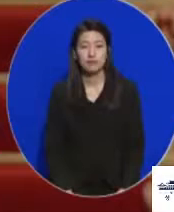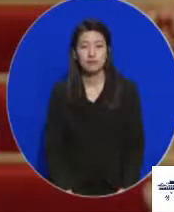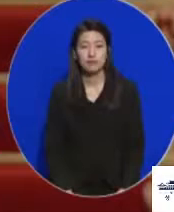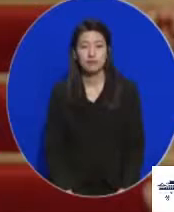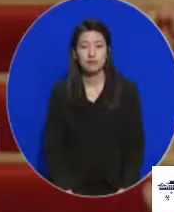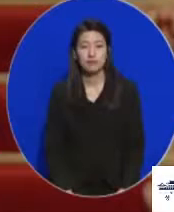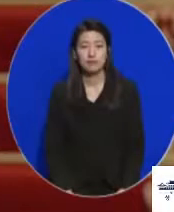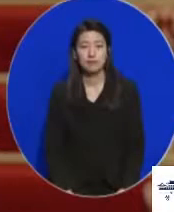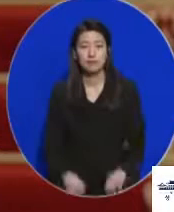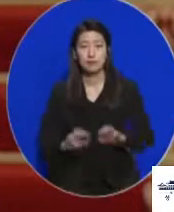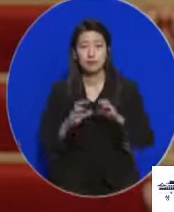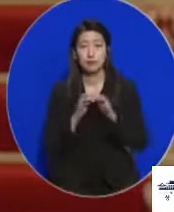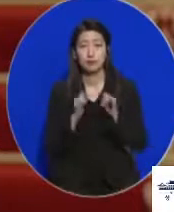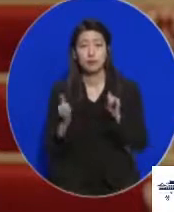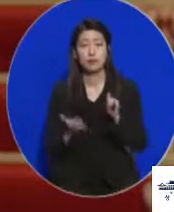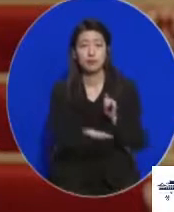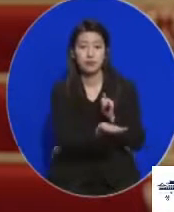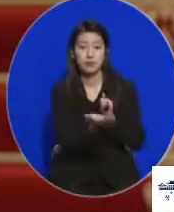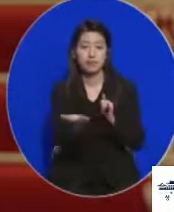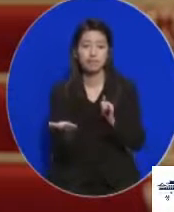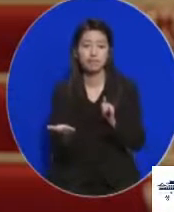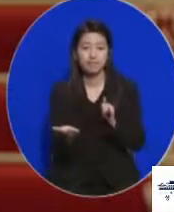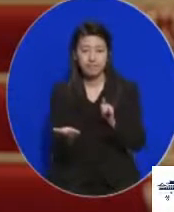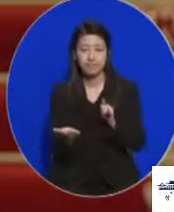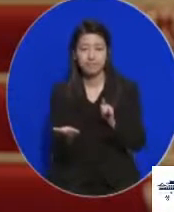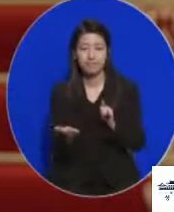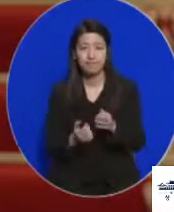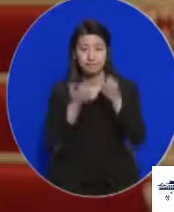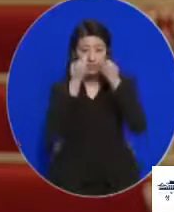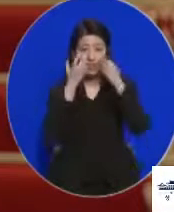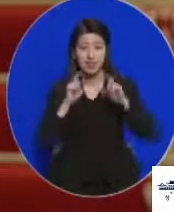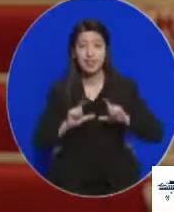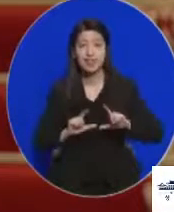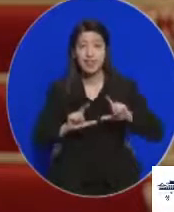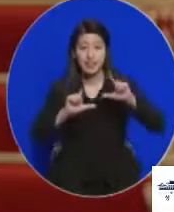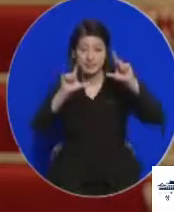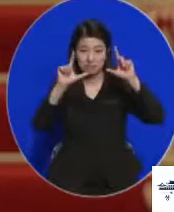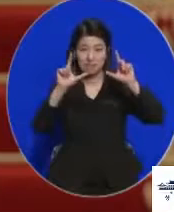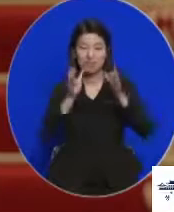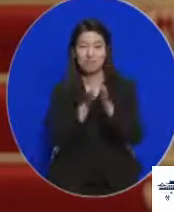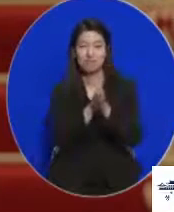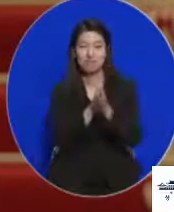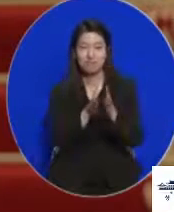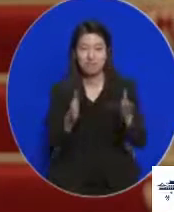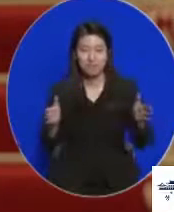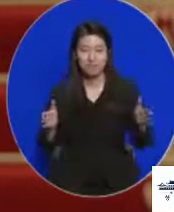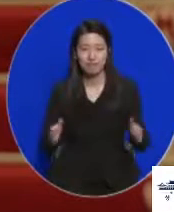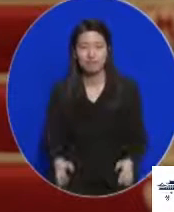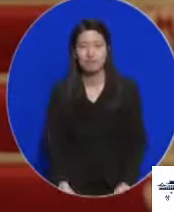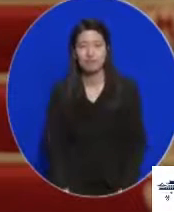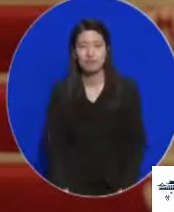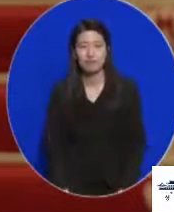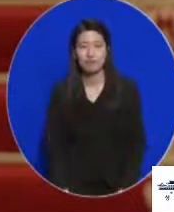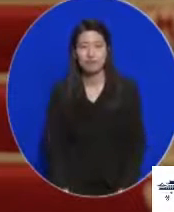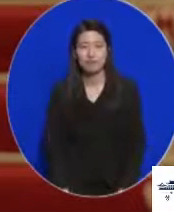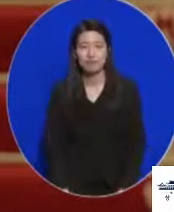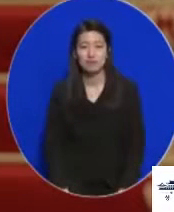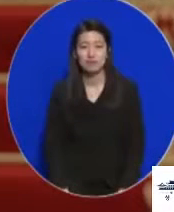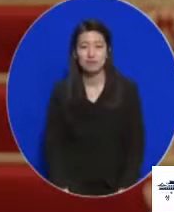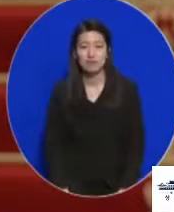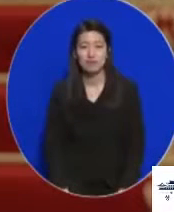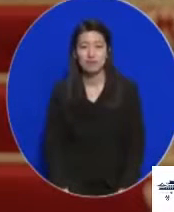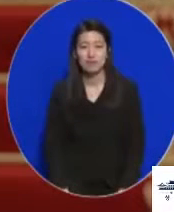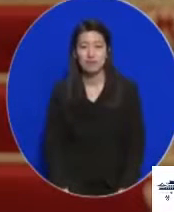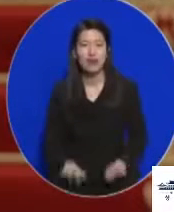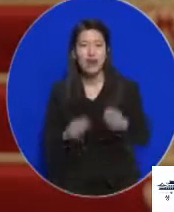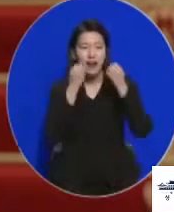존경하는 국민 여러분 신충 년 새해를 맞았습니다 희망을